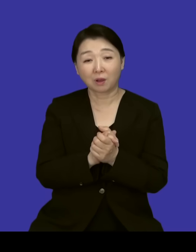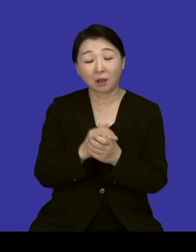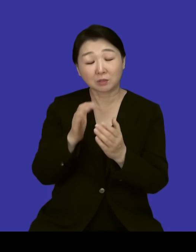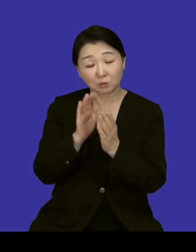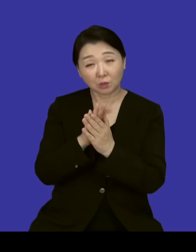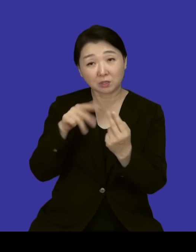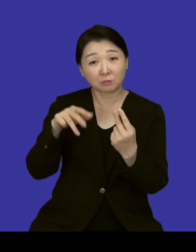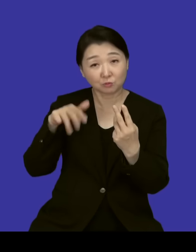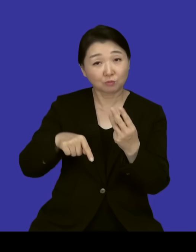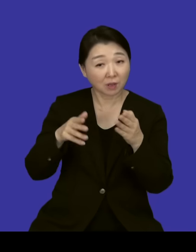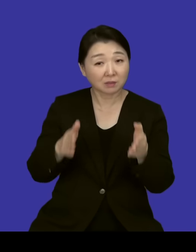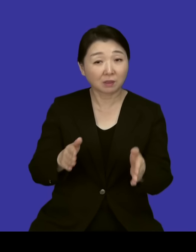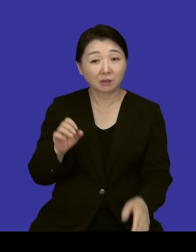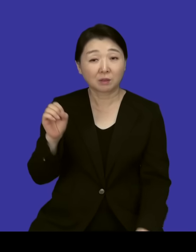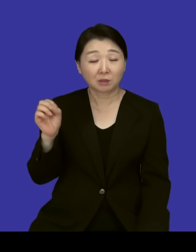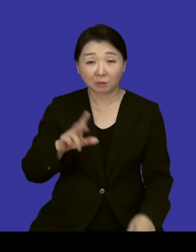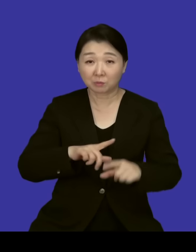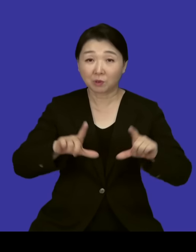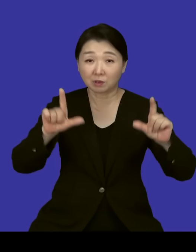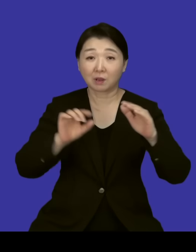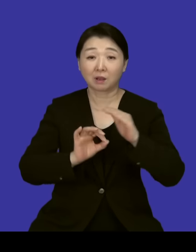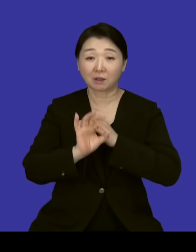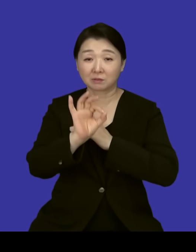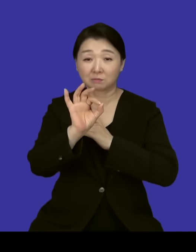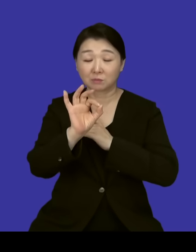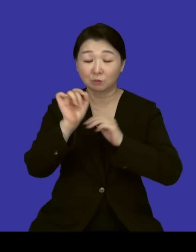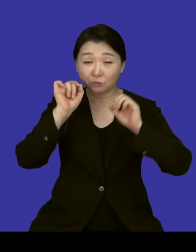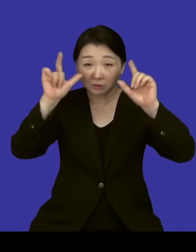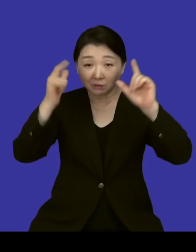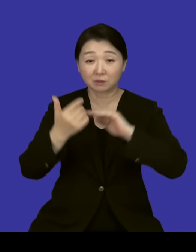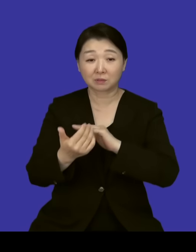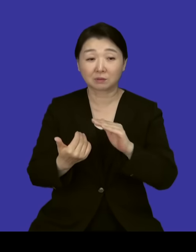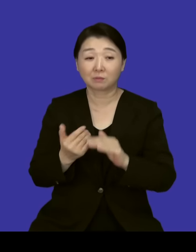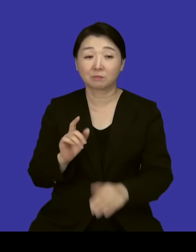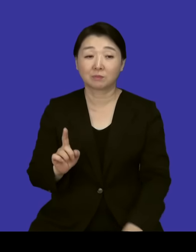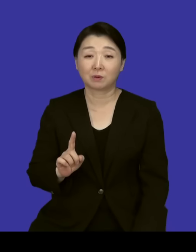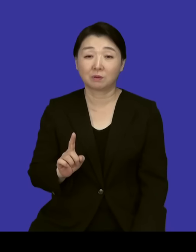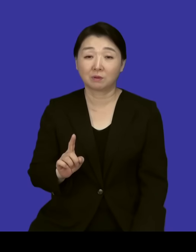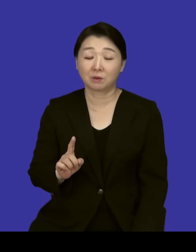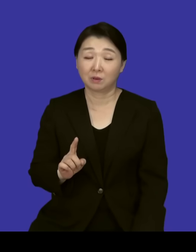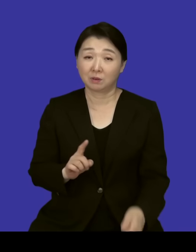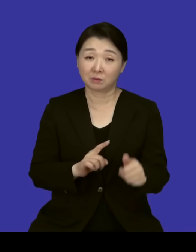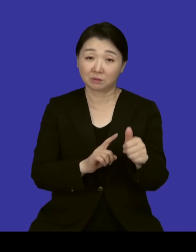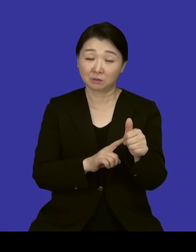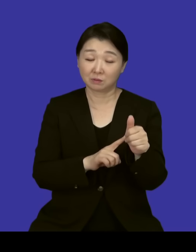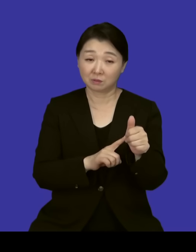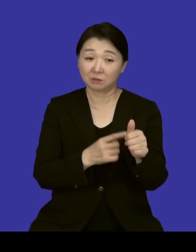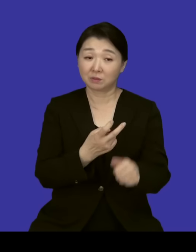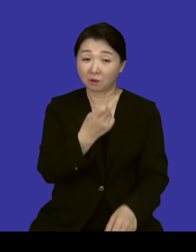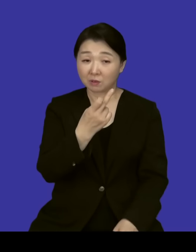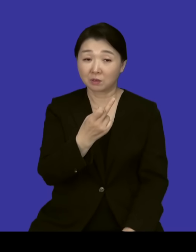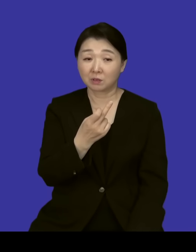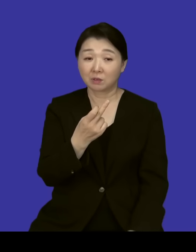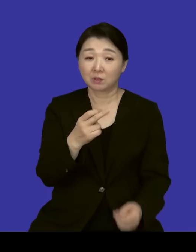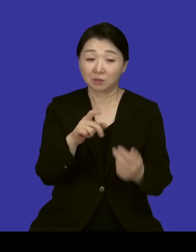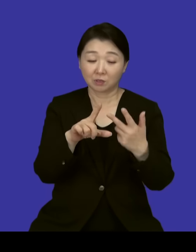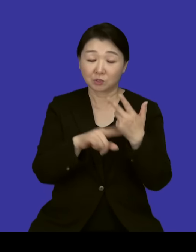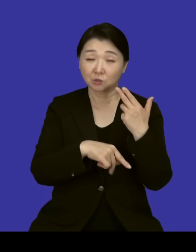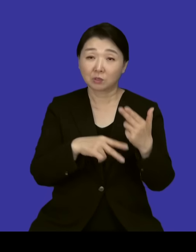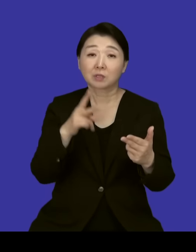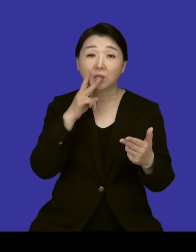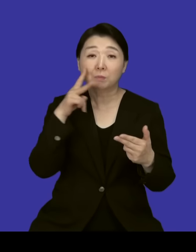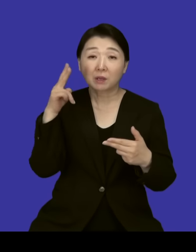만에 갑자기 평일날 아침에 눈을 뜨기 전에 그 형님이 7월 달에 담배를 끊게